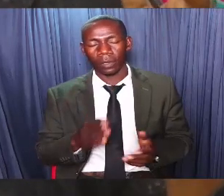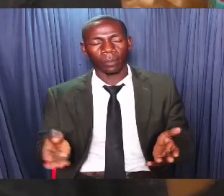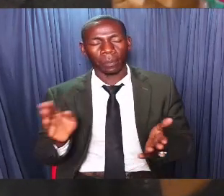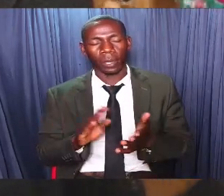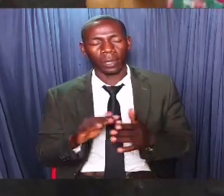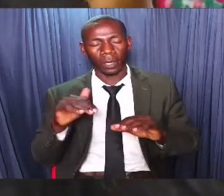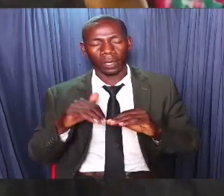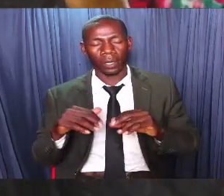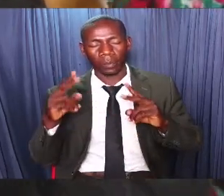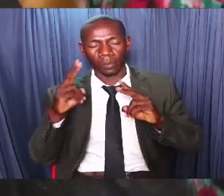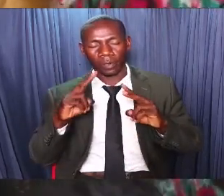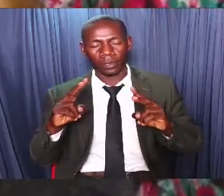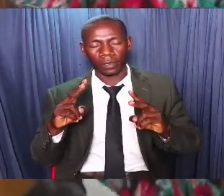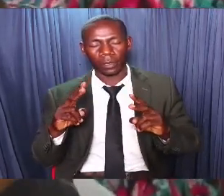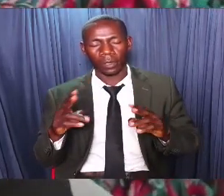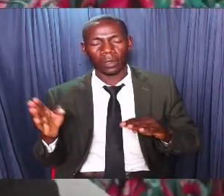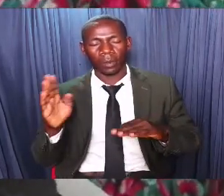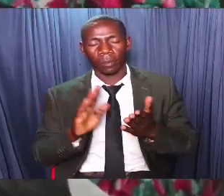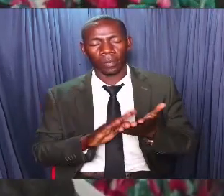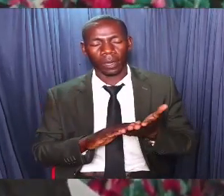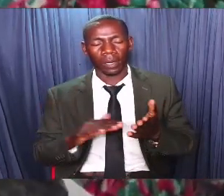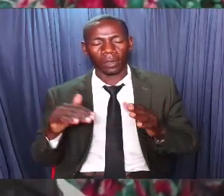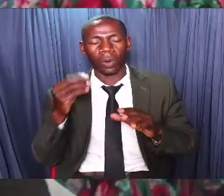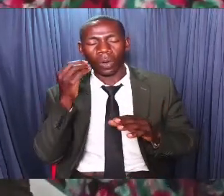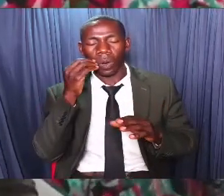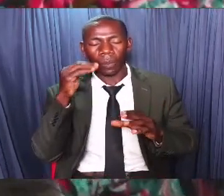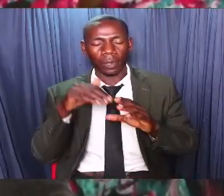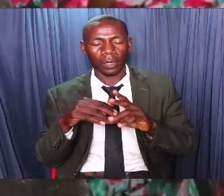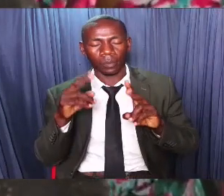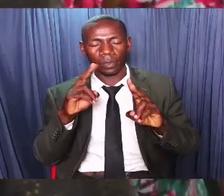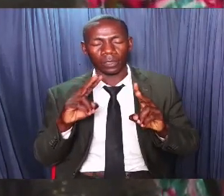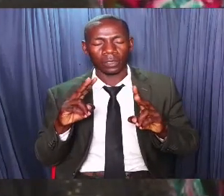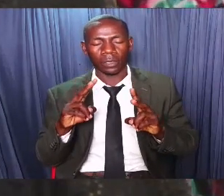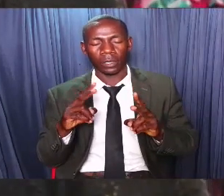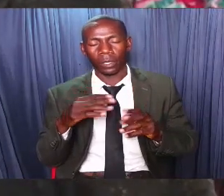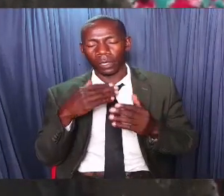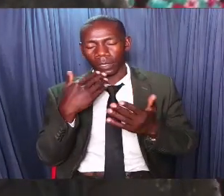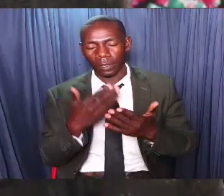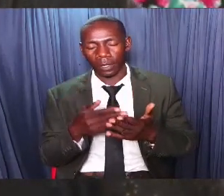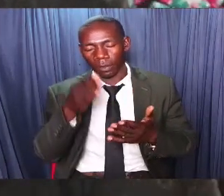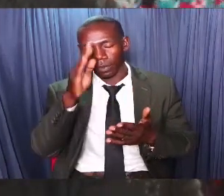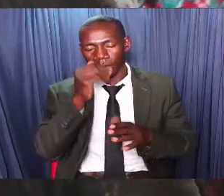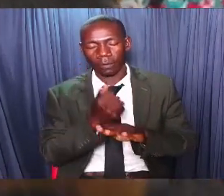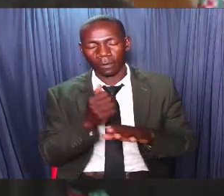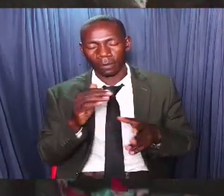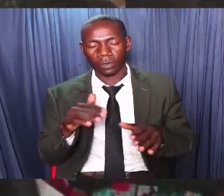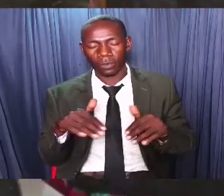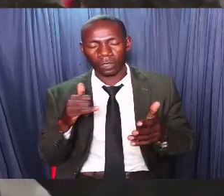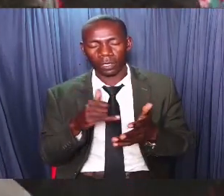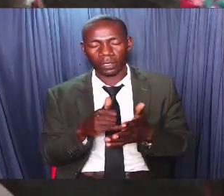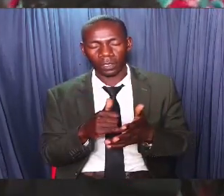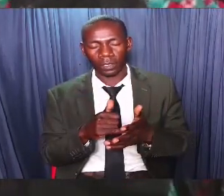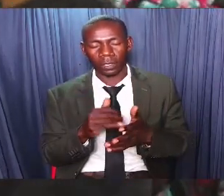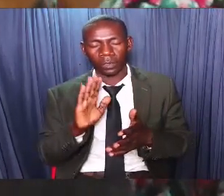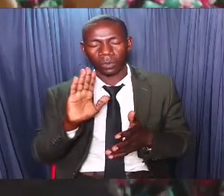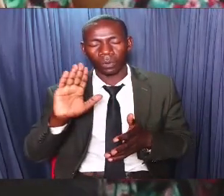amani, ukatupe Bwana safari za amani, kurudi manyumbani mwetu Bwana. Asante Mungu wa mwanzilishi kutenda, asante kutimiza yale